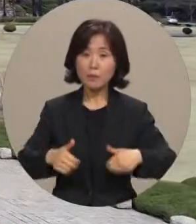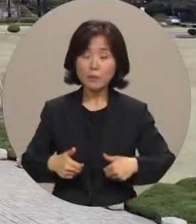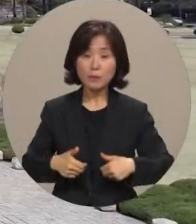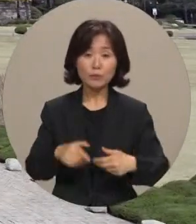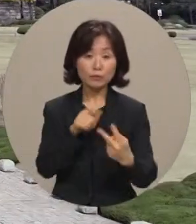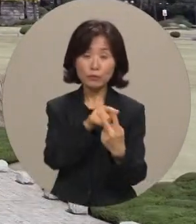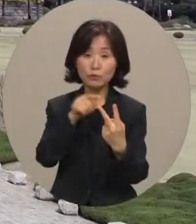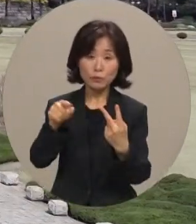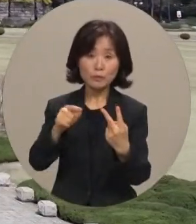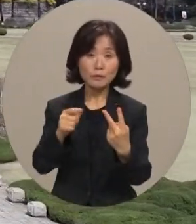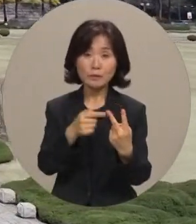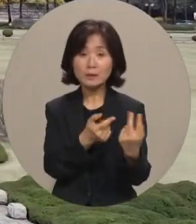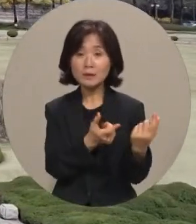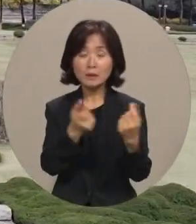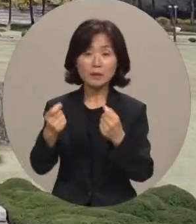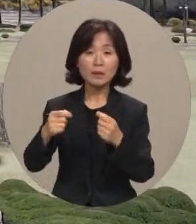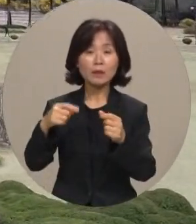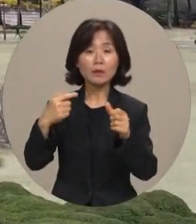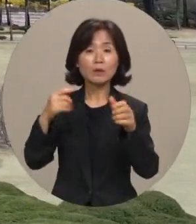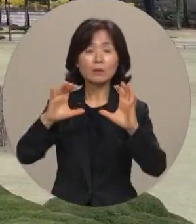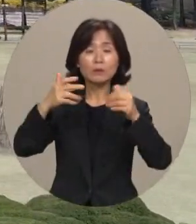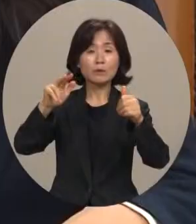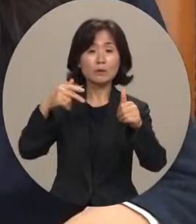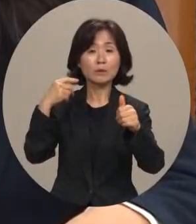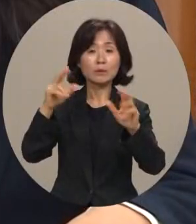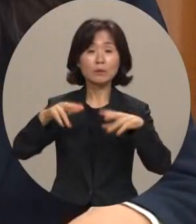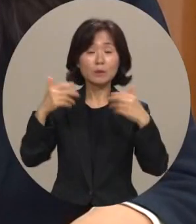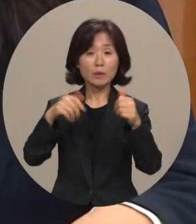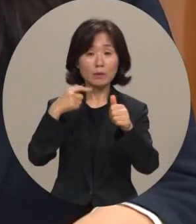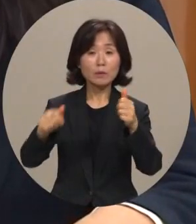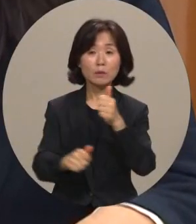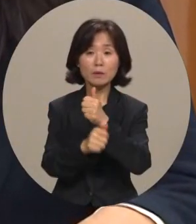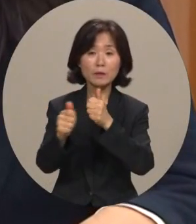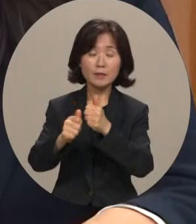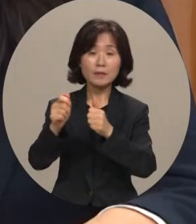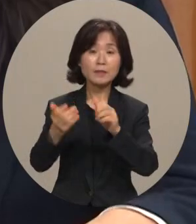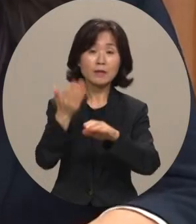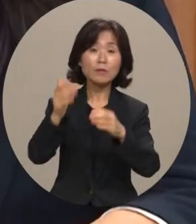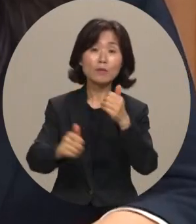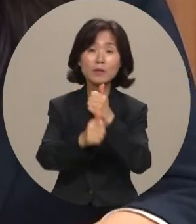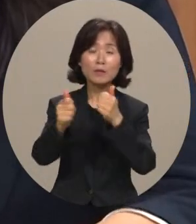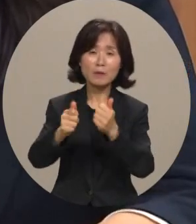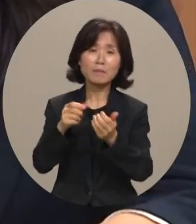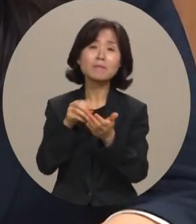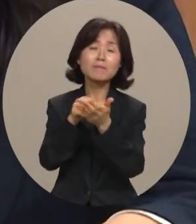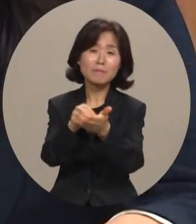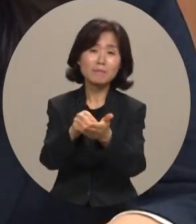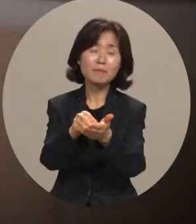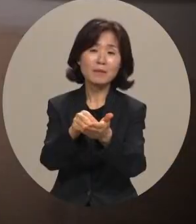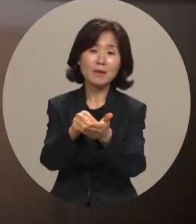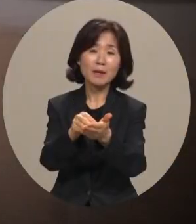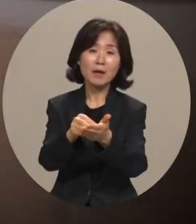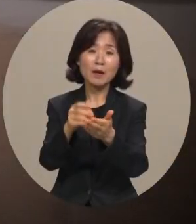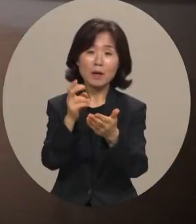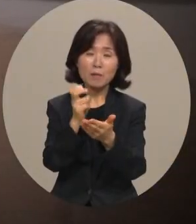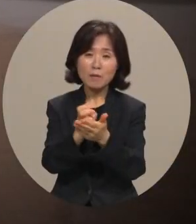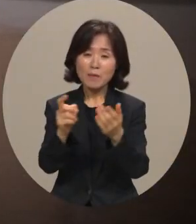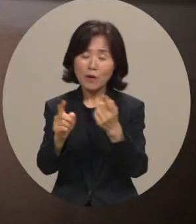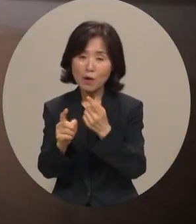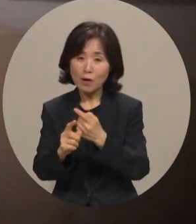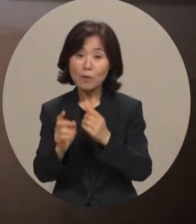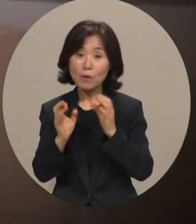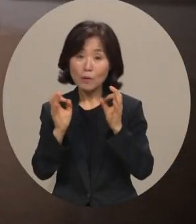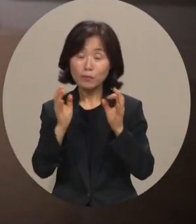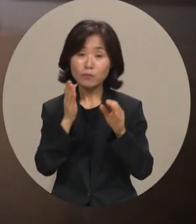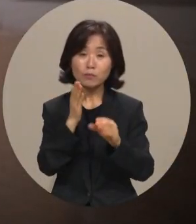선님 모두 국회 교육위원회를 상임위로 지망하고 관련법 개정을 위한 채비에 나섰습니다 교권 회복이라는